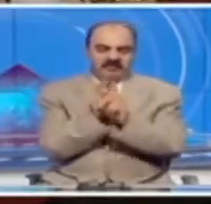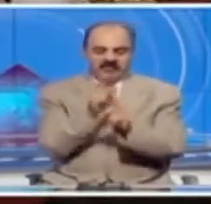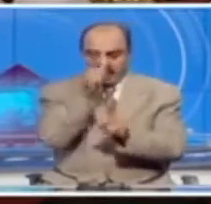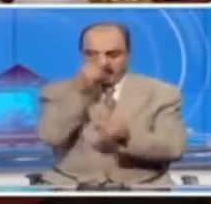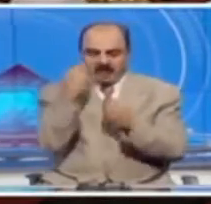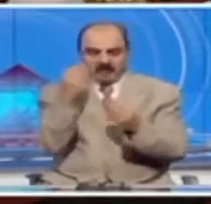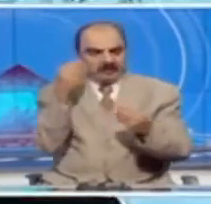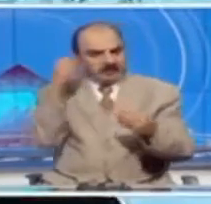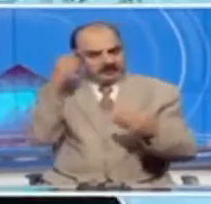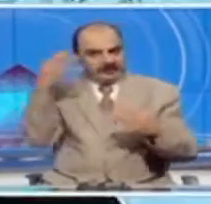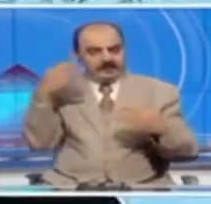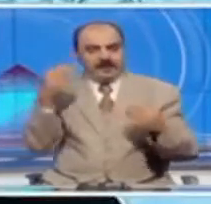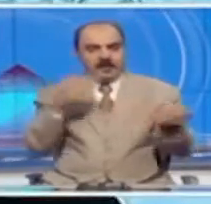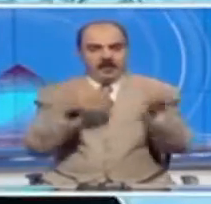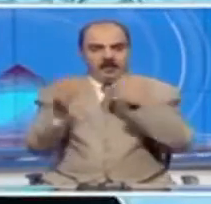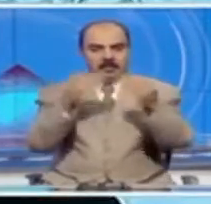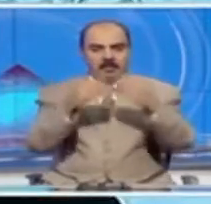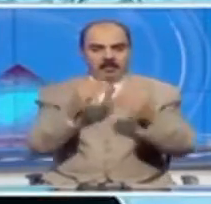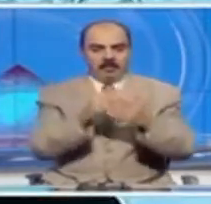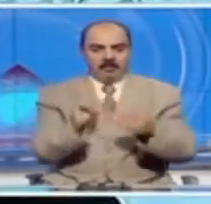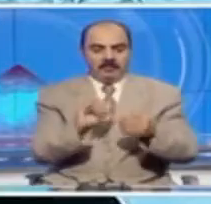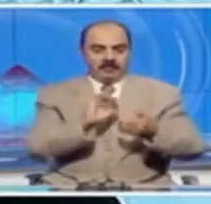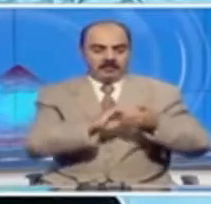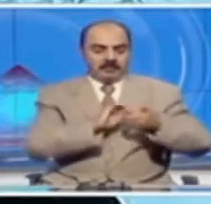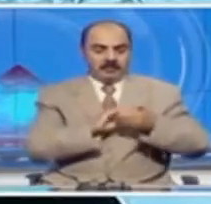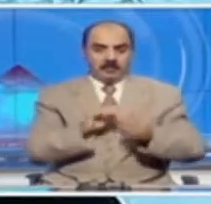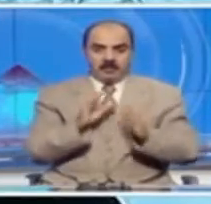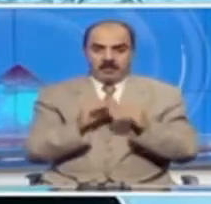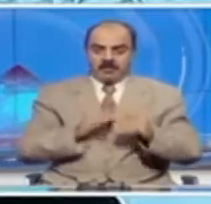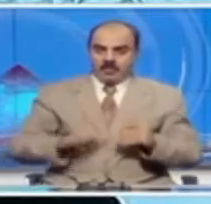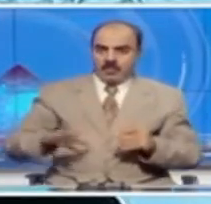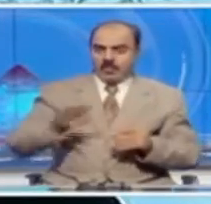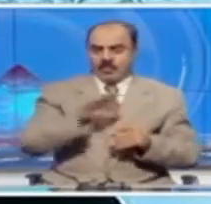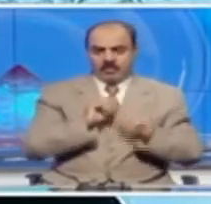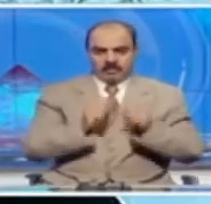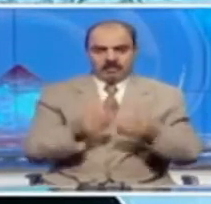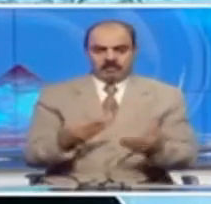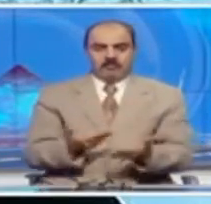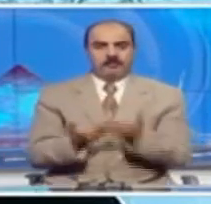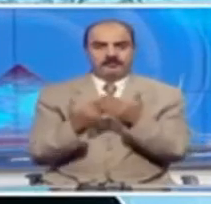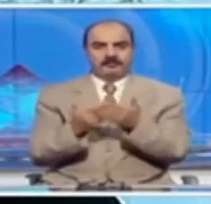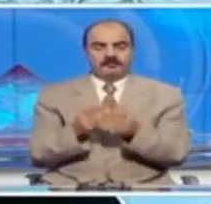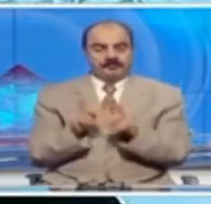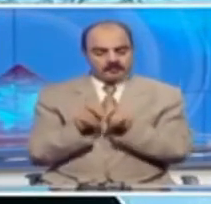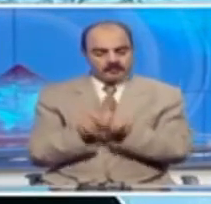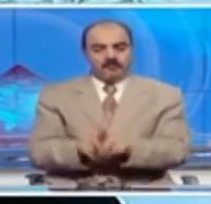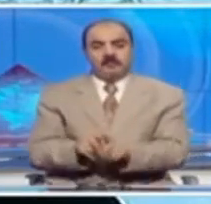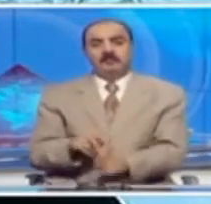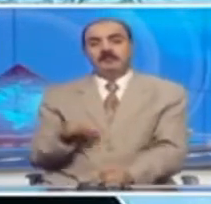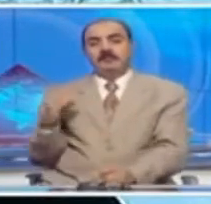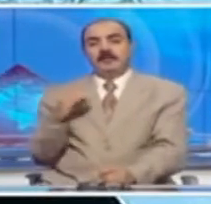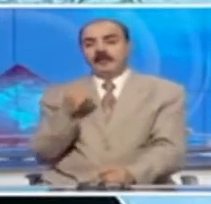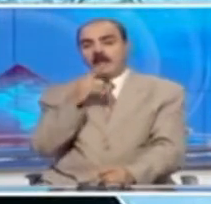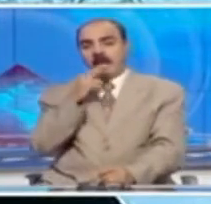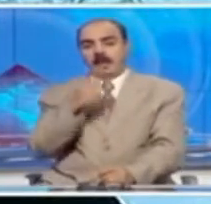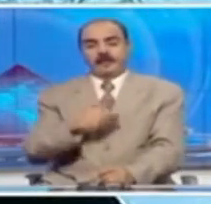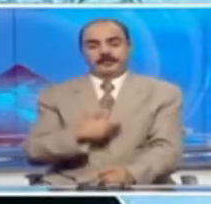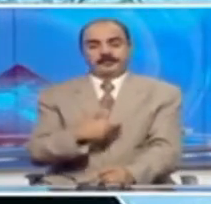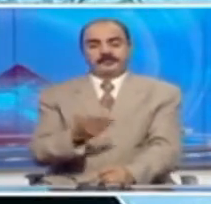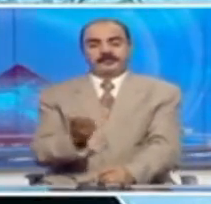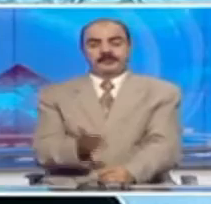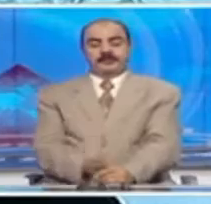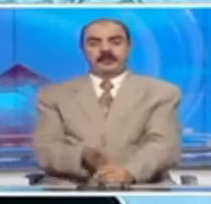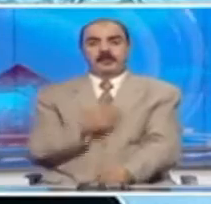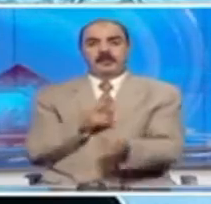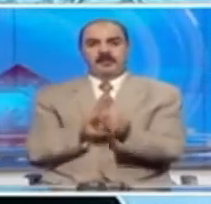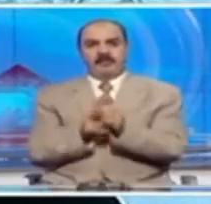العلمي والبحثي، عاكسا اهتمام القيادة السياسية بهذا الشأن، والذي أكد عليه الرئيس عبد الفتاح السيسي